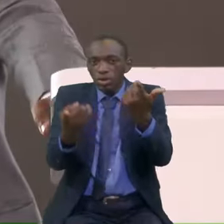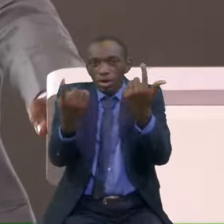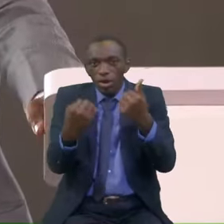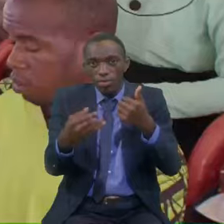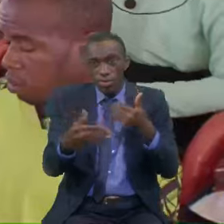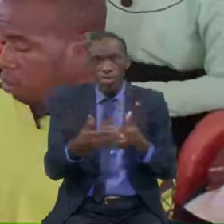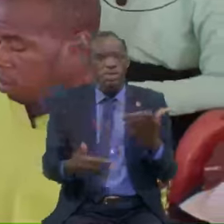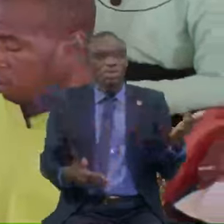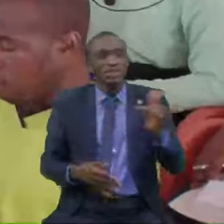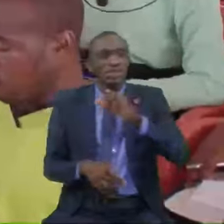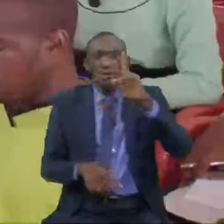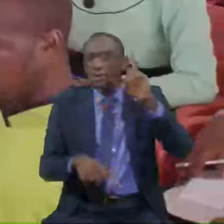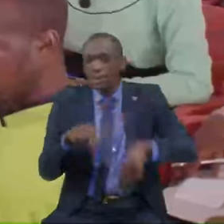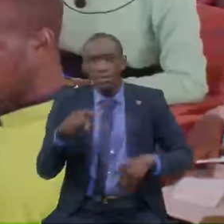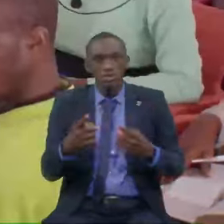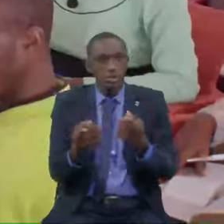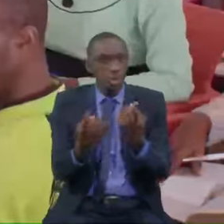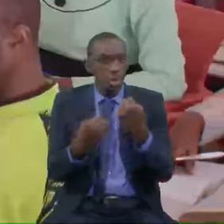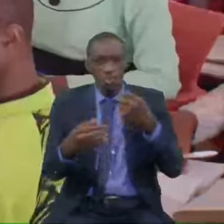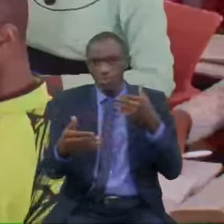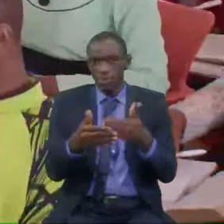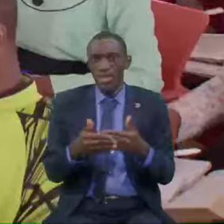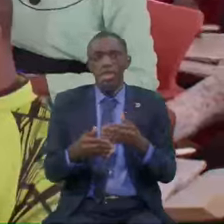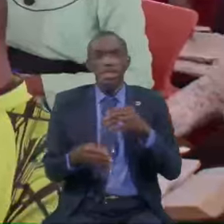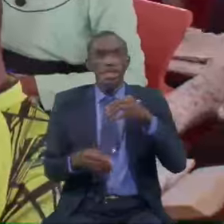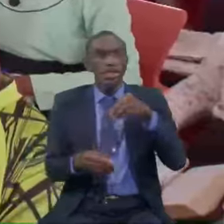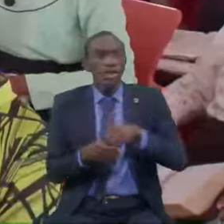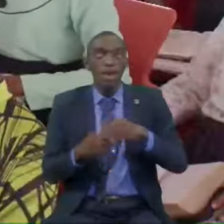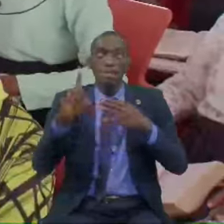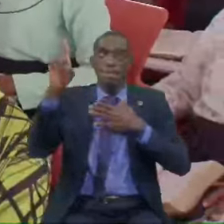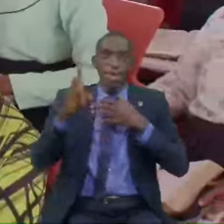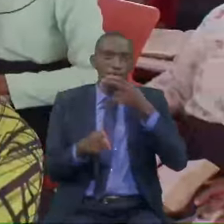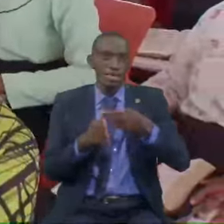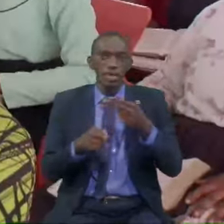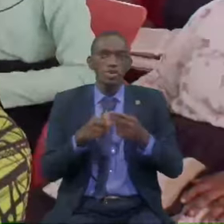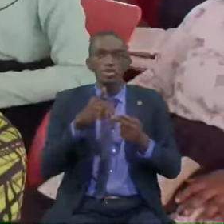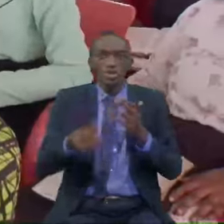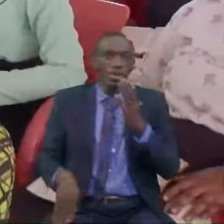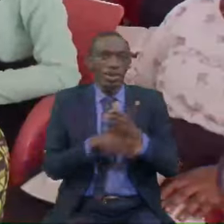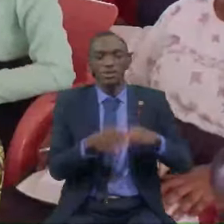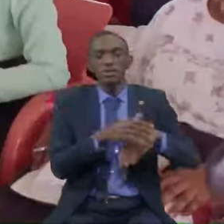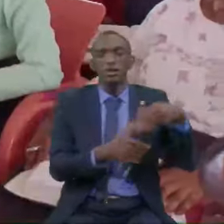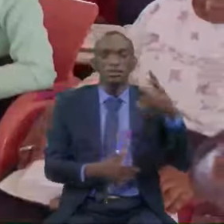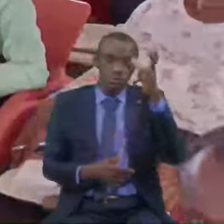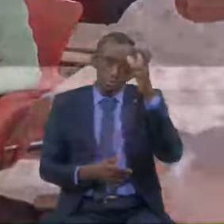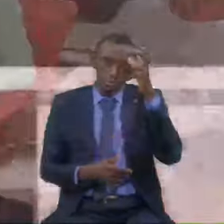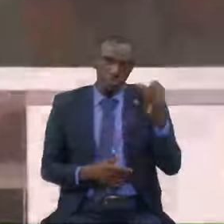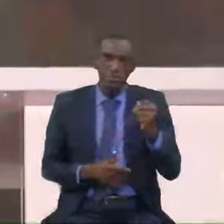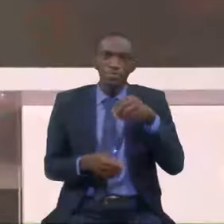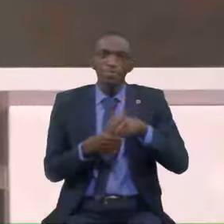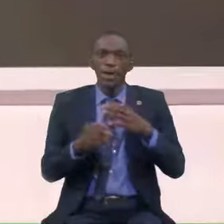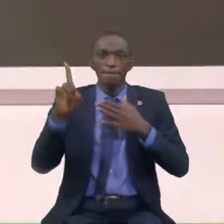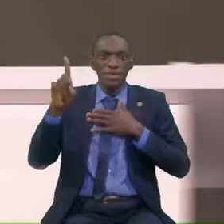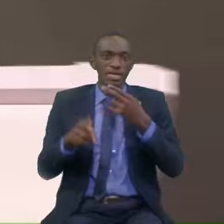Ils ne vont plus oser s'approcher de toi. En mon nom. Ils chasseront les démons. En mon nom.